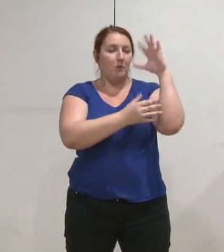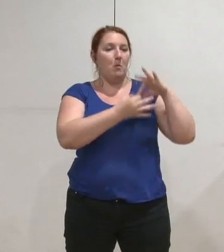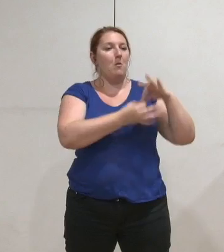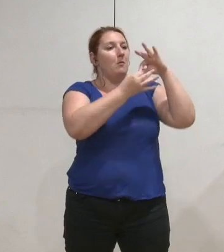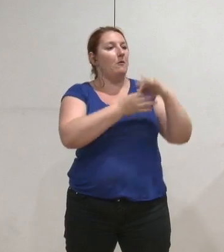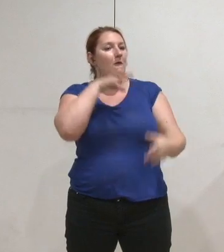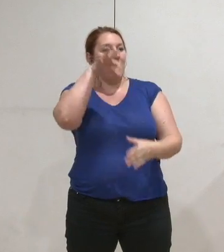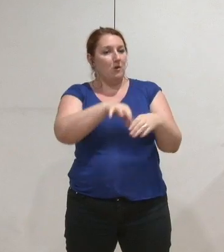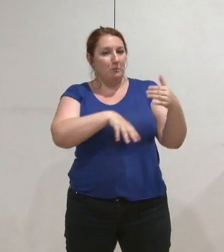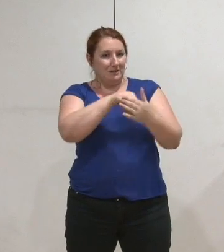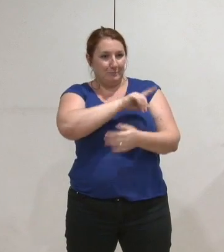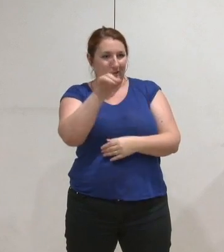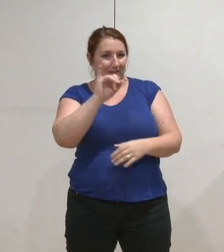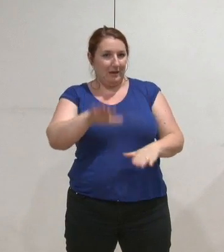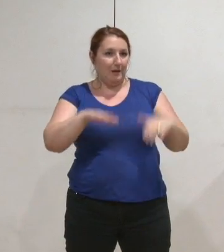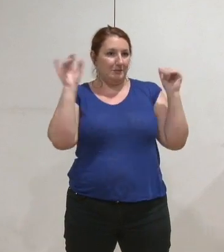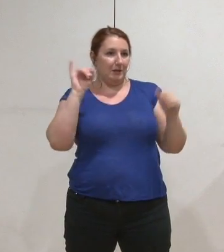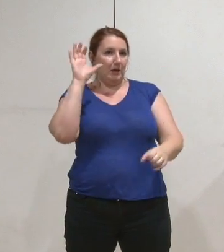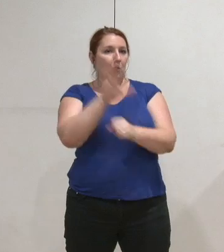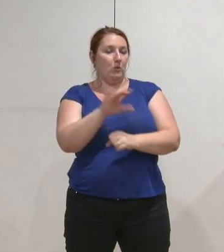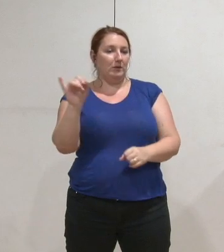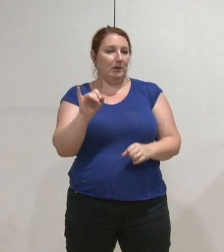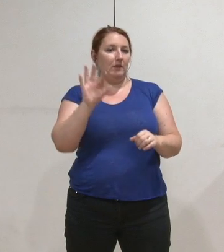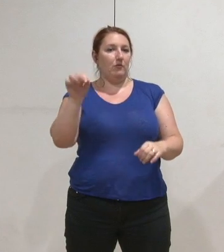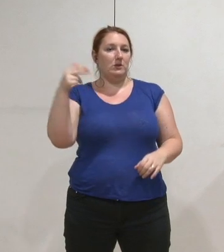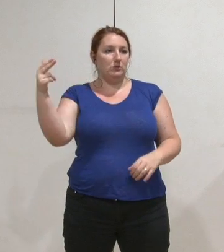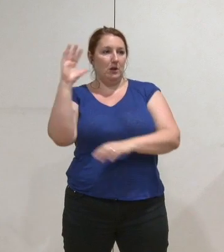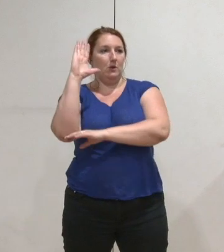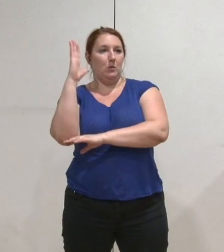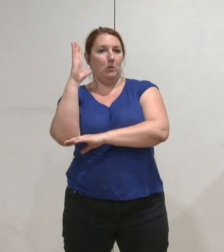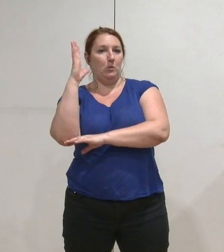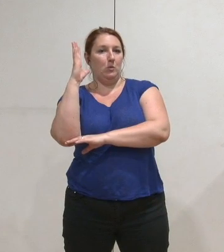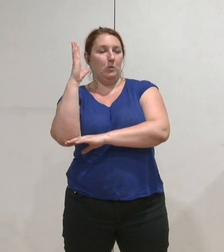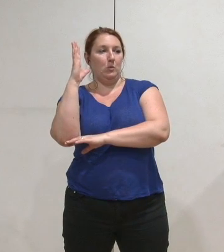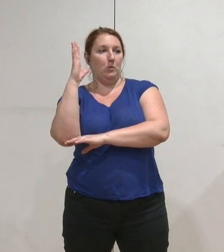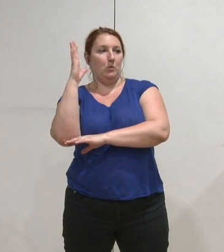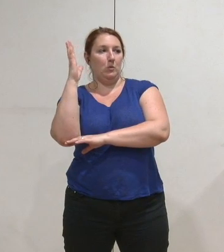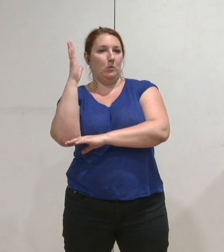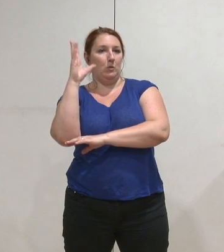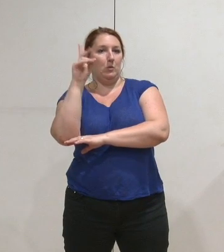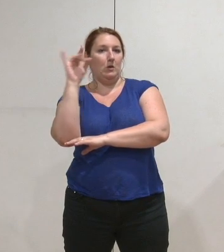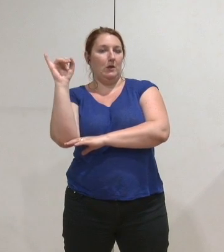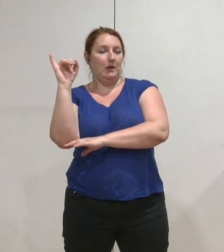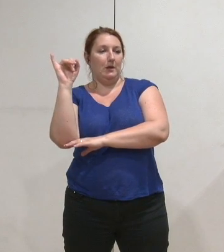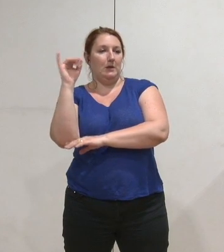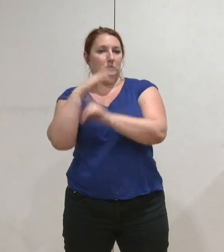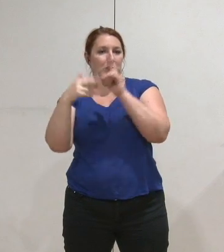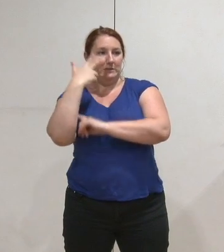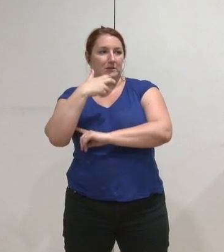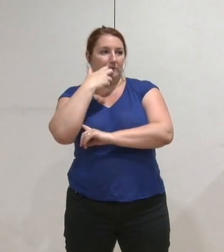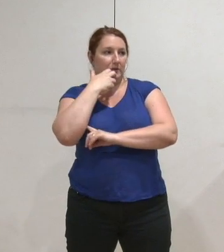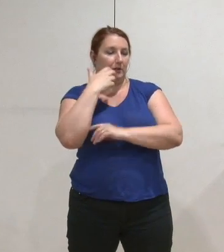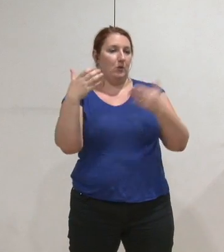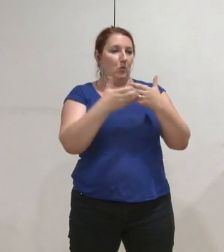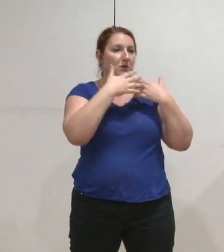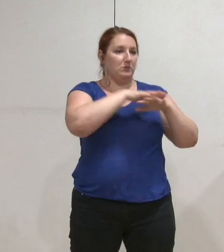prend pas part au vote qui s'abstient qui vote contre donc Front national le groupe républicain udi société civile le groupe